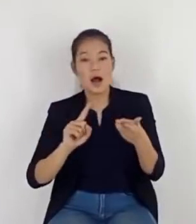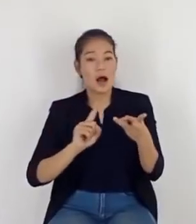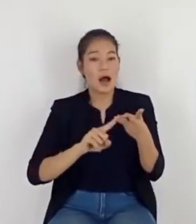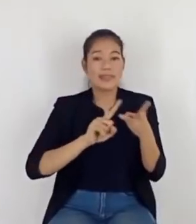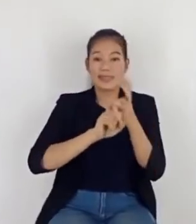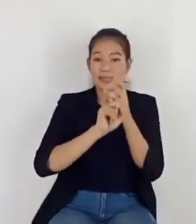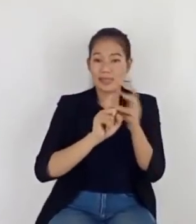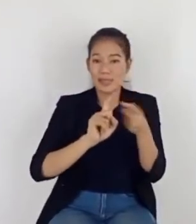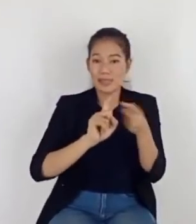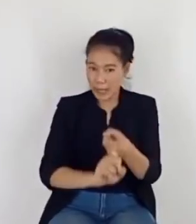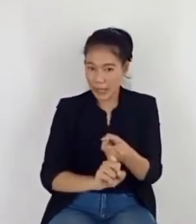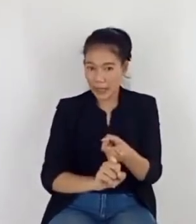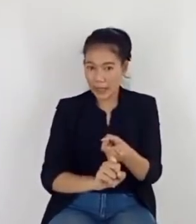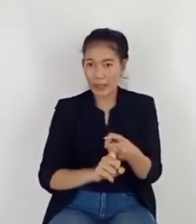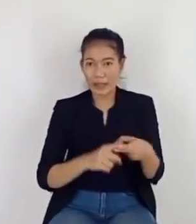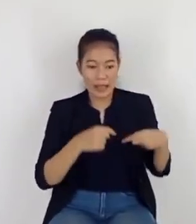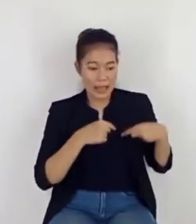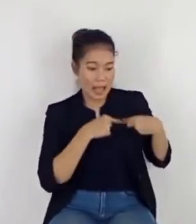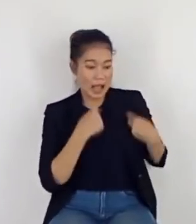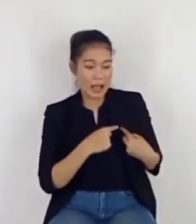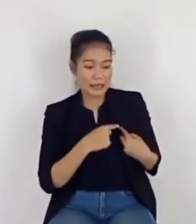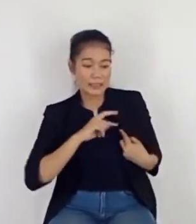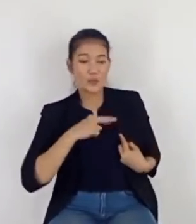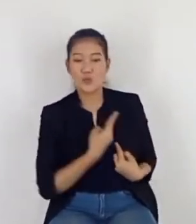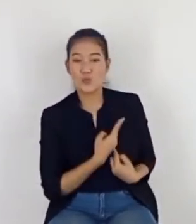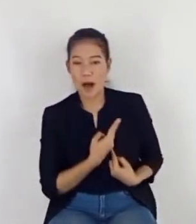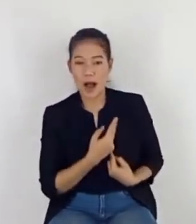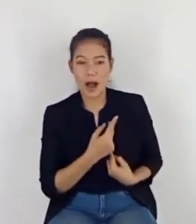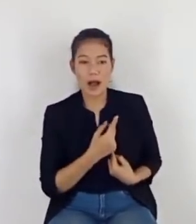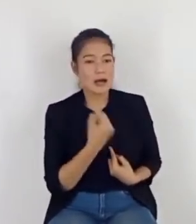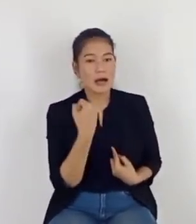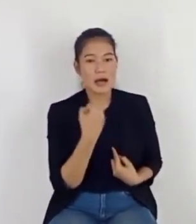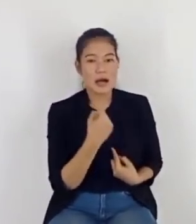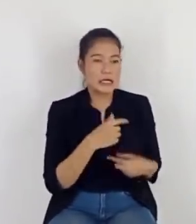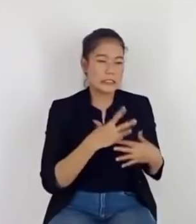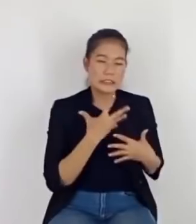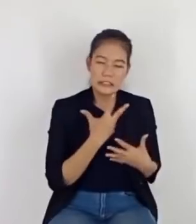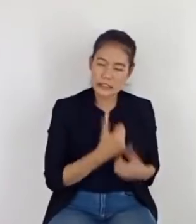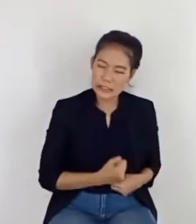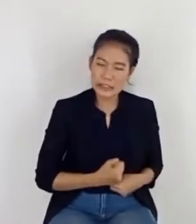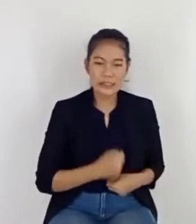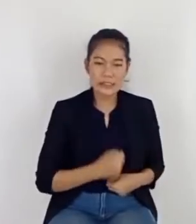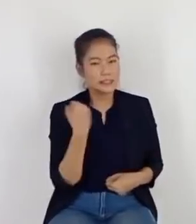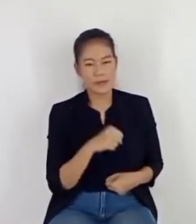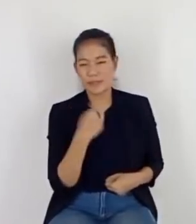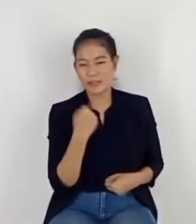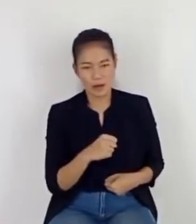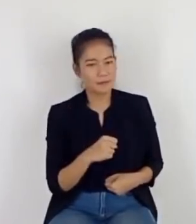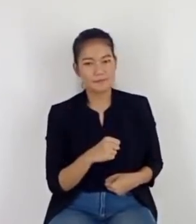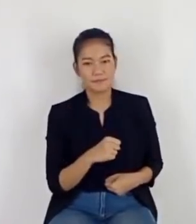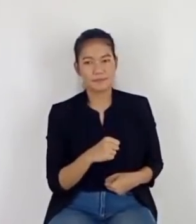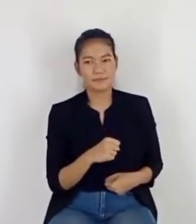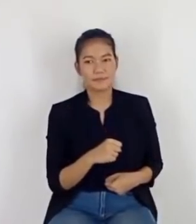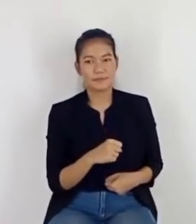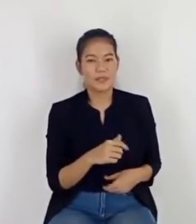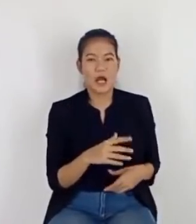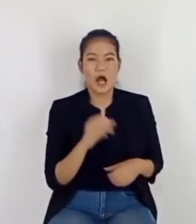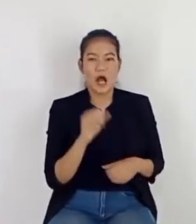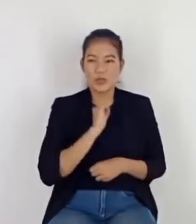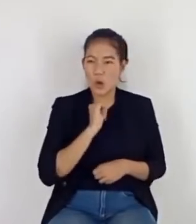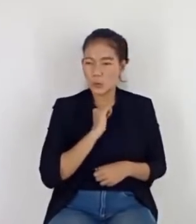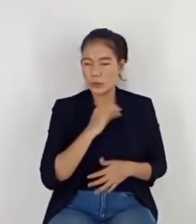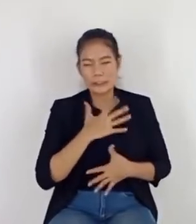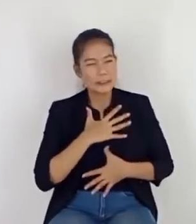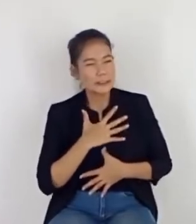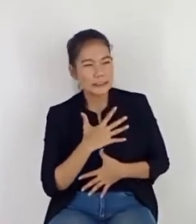bisa mengubah hati jiwa pikiran yang susah, yang sedih, yang tertekan, yang tidak berpengharapan, yang takut dan